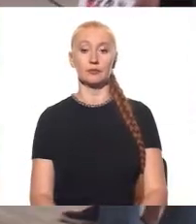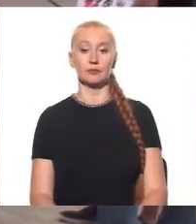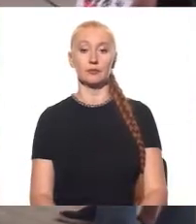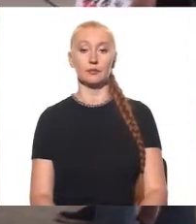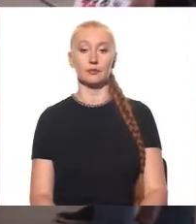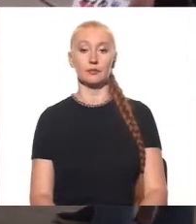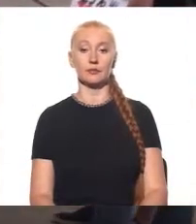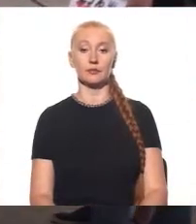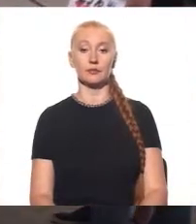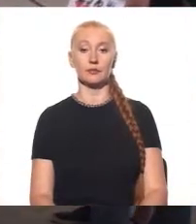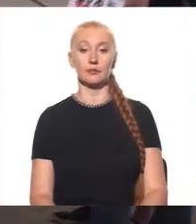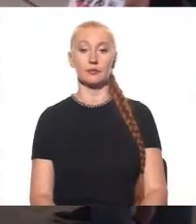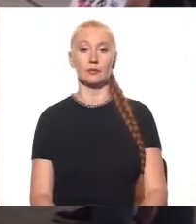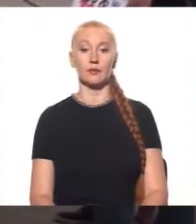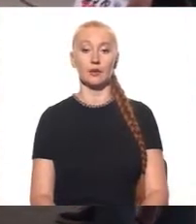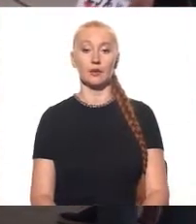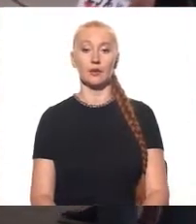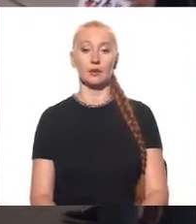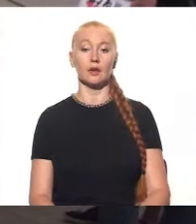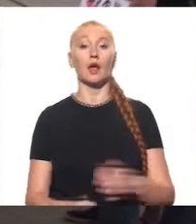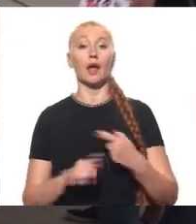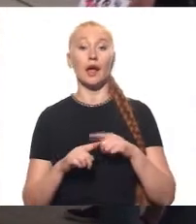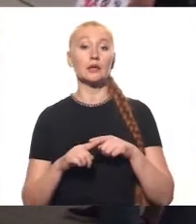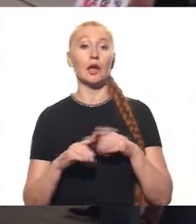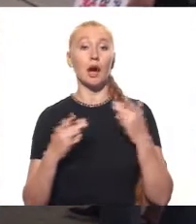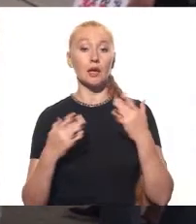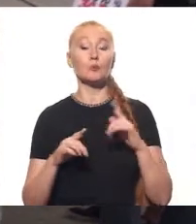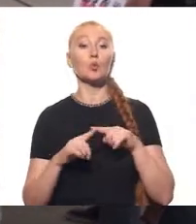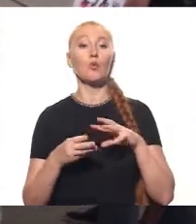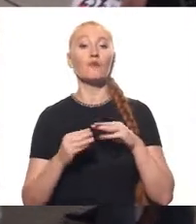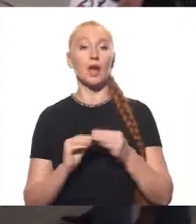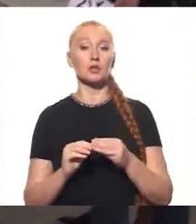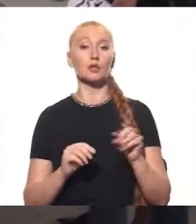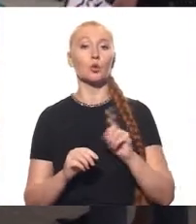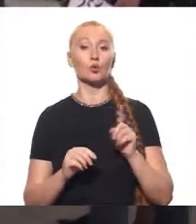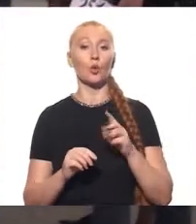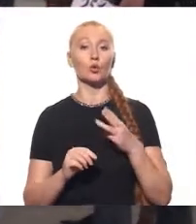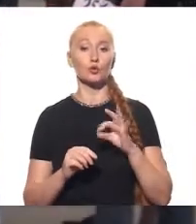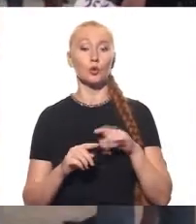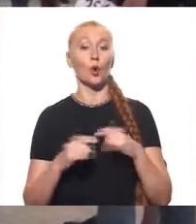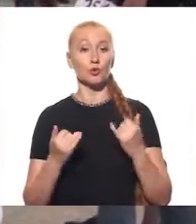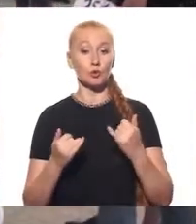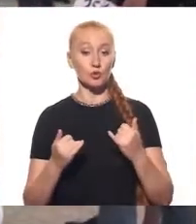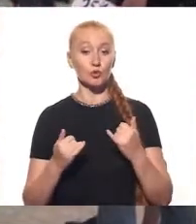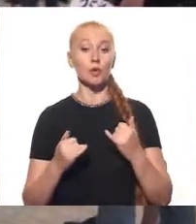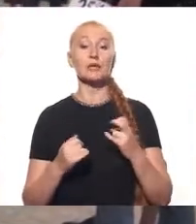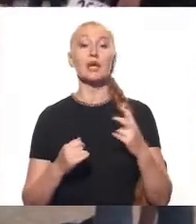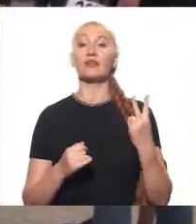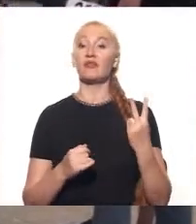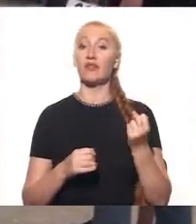Така сумбурна акція, можна сказати, тобто вона раптова, внаслідок того, що власне сьогодні з 12-ї